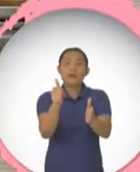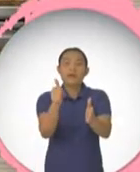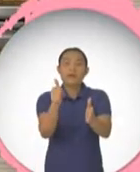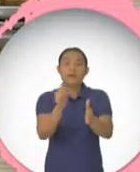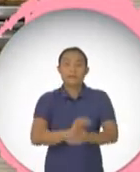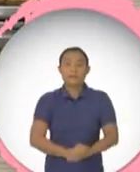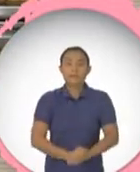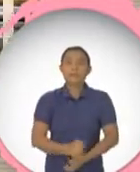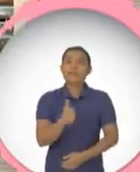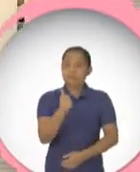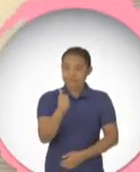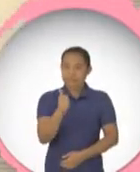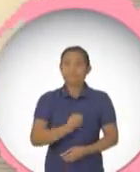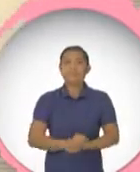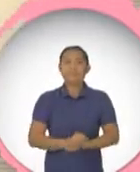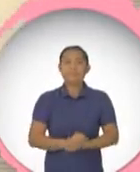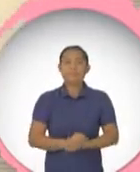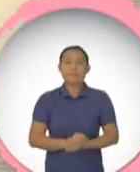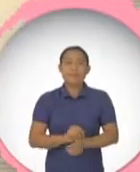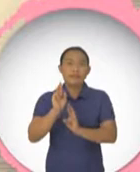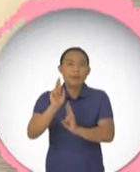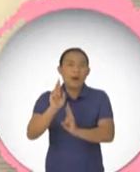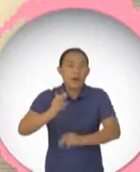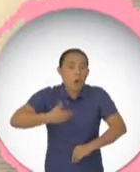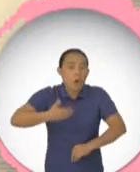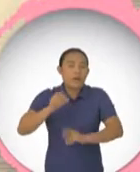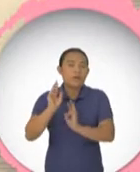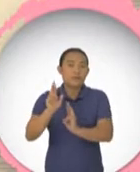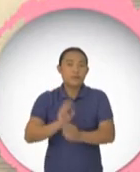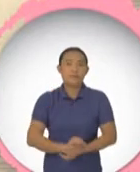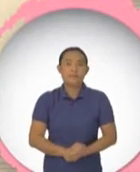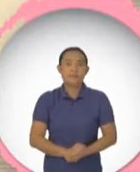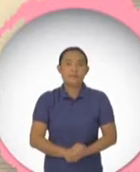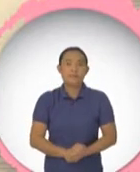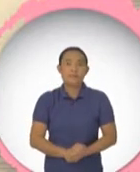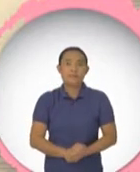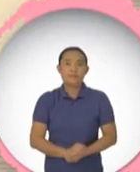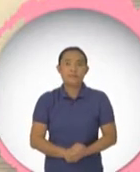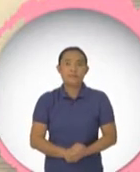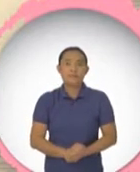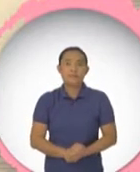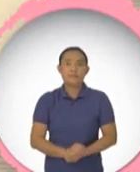ได้แล้วค่ะ โอเคครับ กำลังร้อนนะคะ ครับแล้วก็ใส่